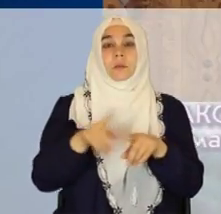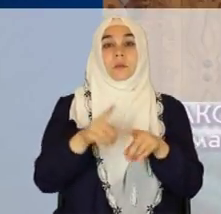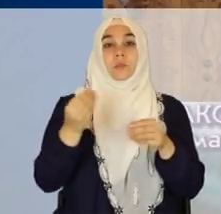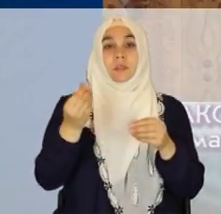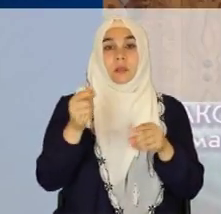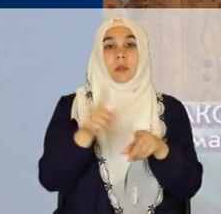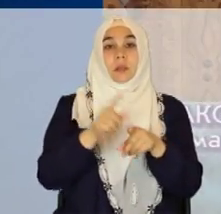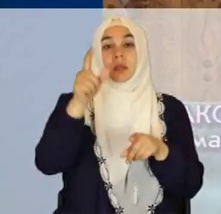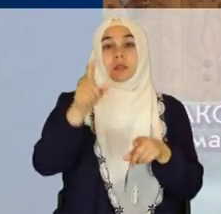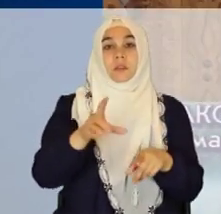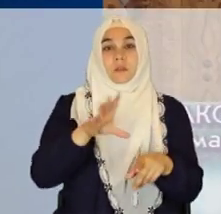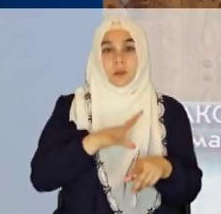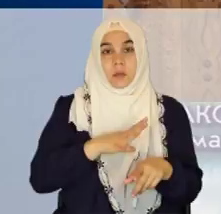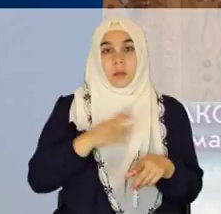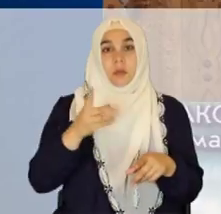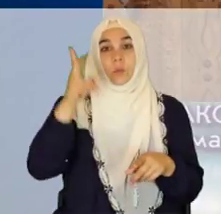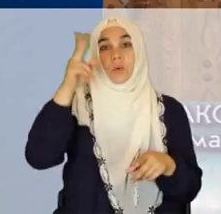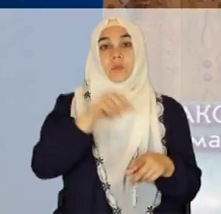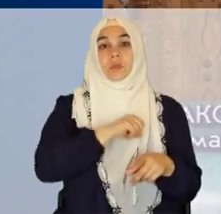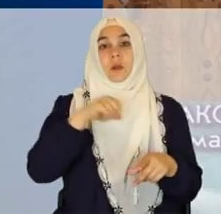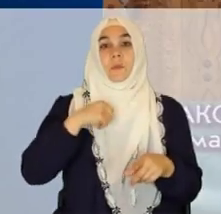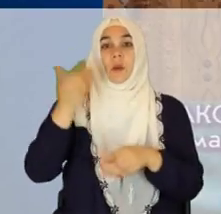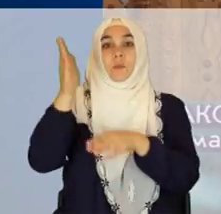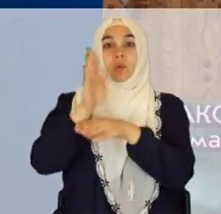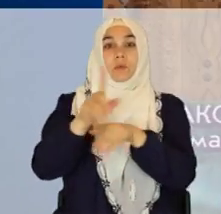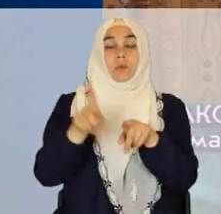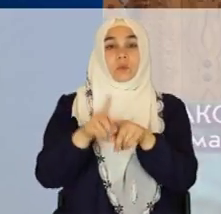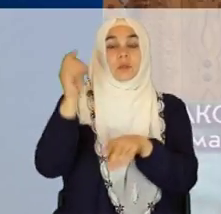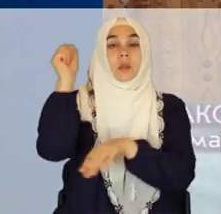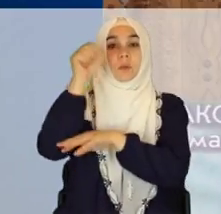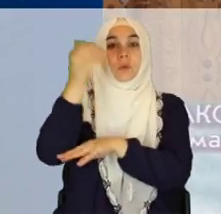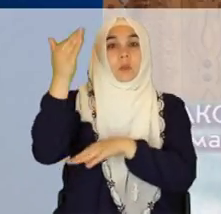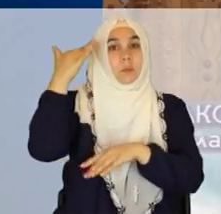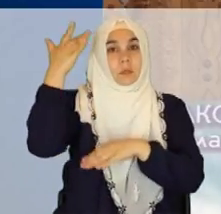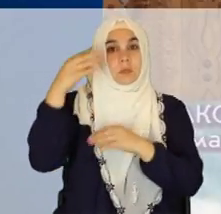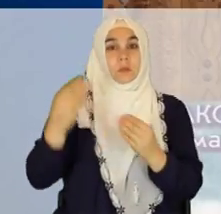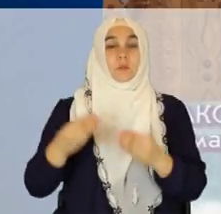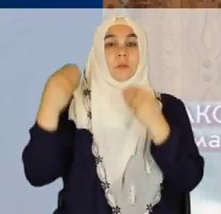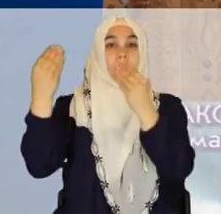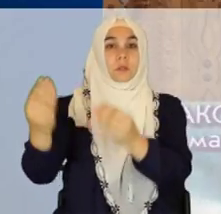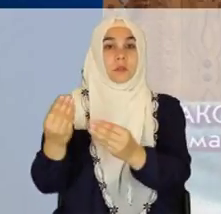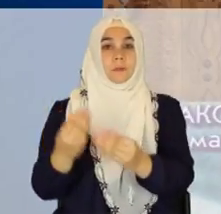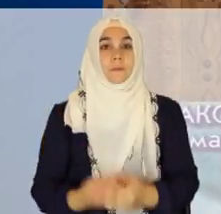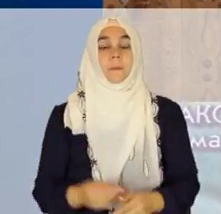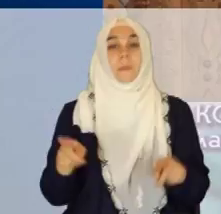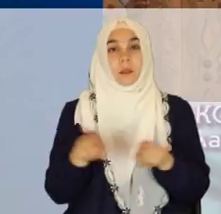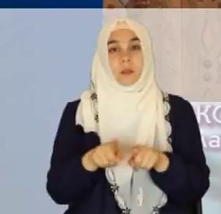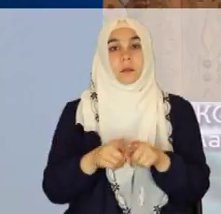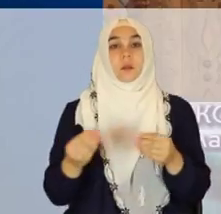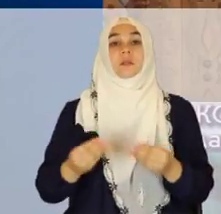maxsus kishiga Alloh buyurgan ibodat niyati bilan berish. Şu